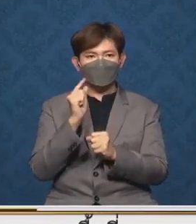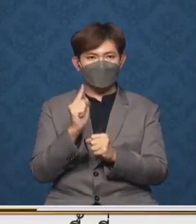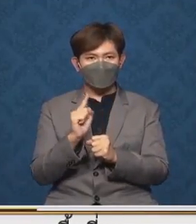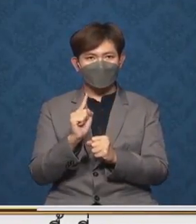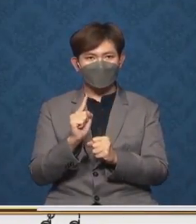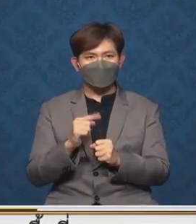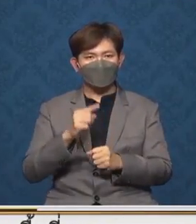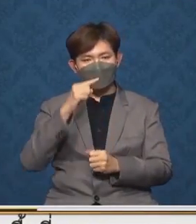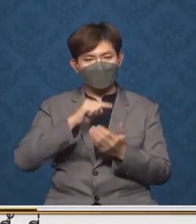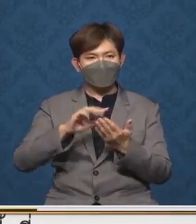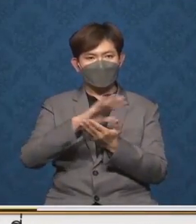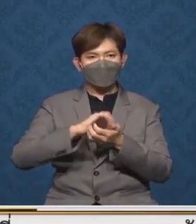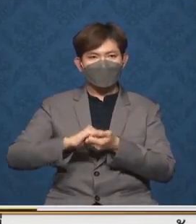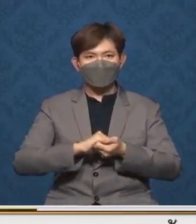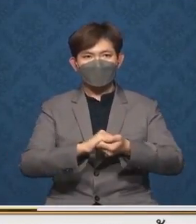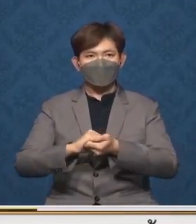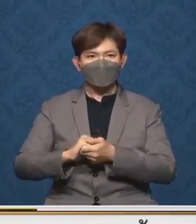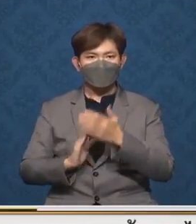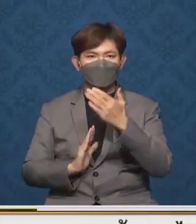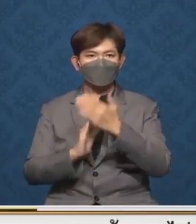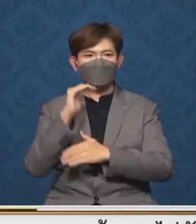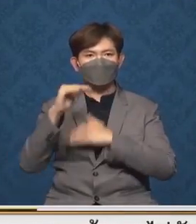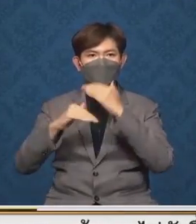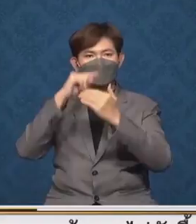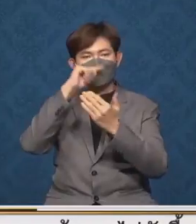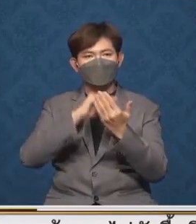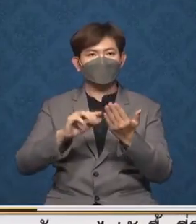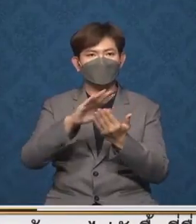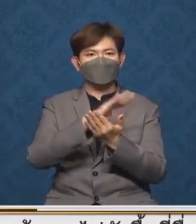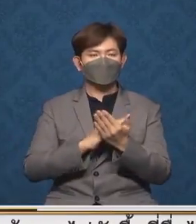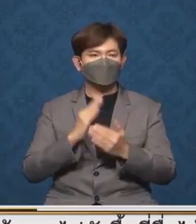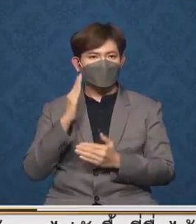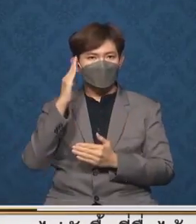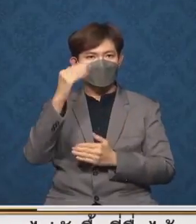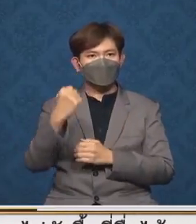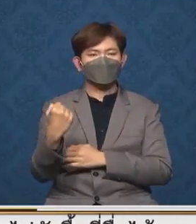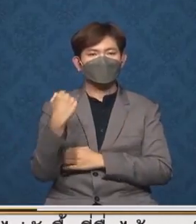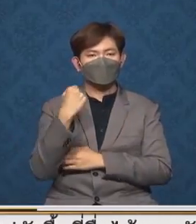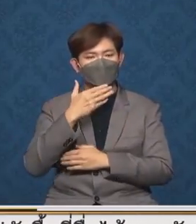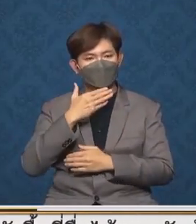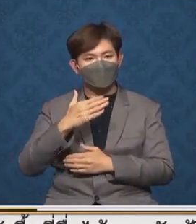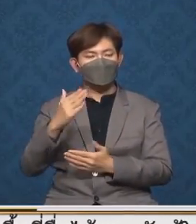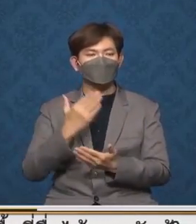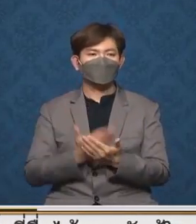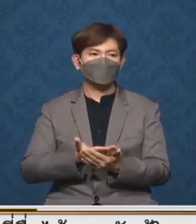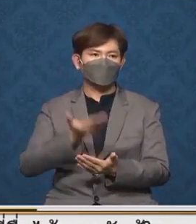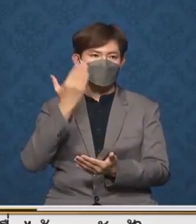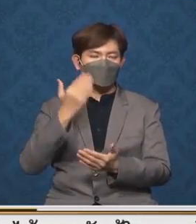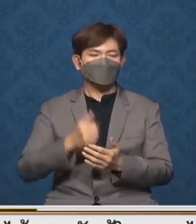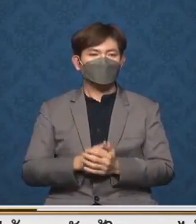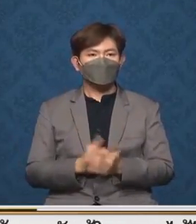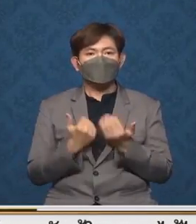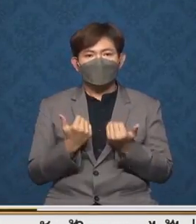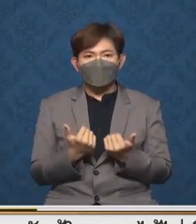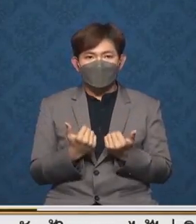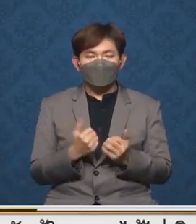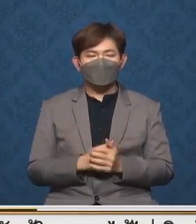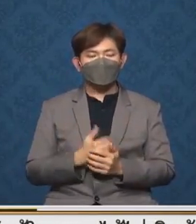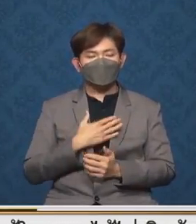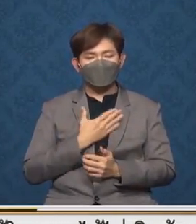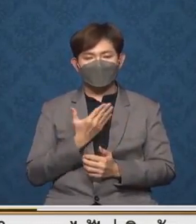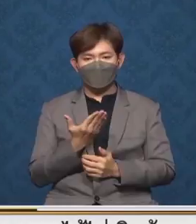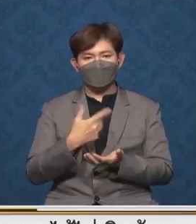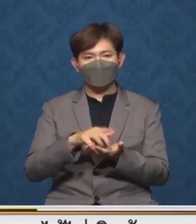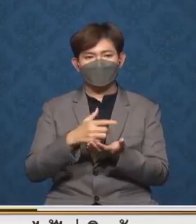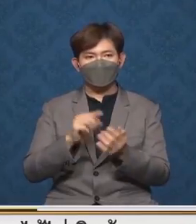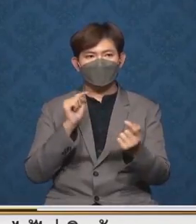ยสร้างชาติเพื่อความสำเร็จของการพัฒนาประเทศในระยะยาวที่มั่นคงมั่งคั่งและยั่งยืนวันนี้ผมจะขออนุญาตก